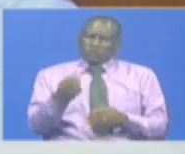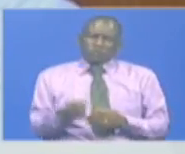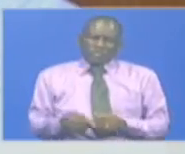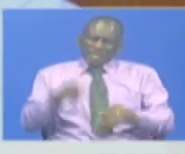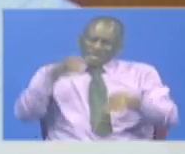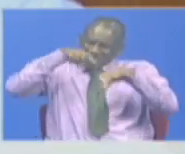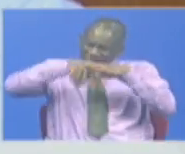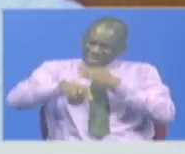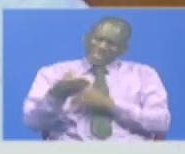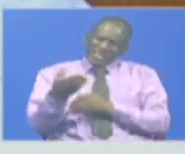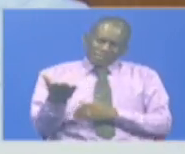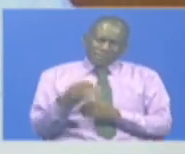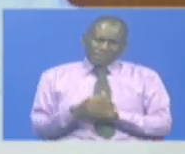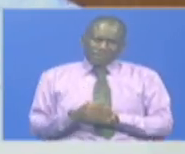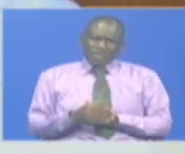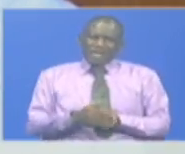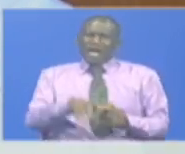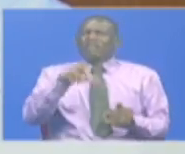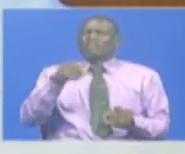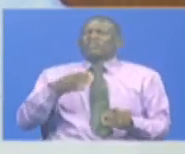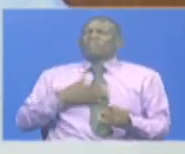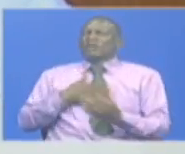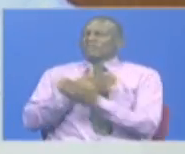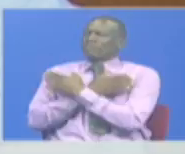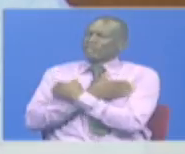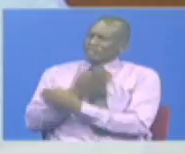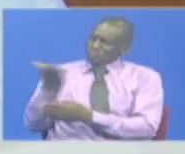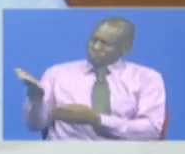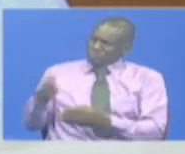hapa, nikapata hata mwenzangu yuko hapa.